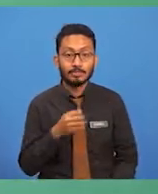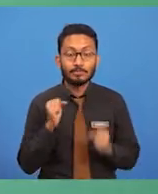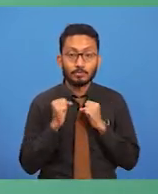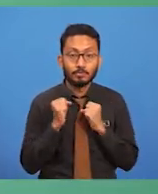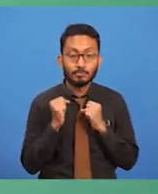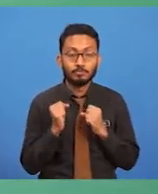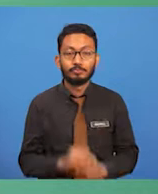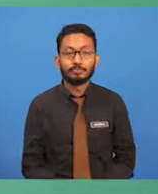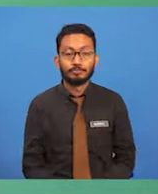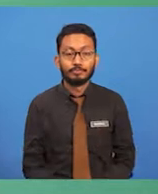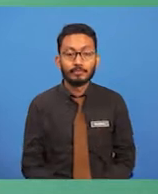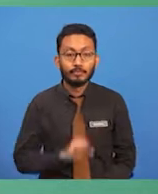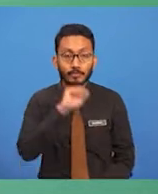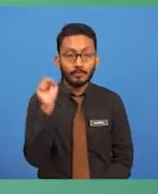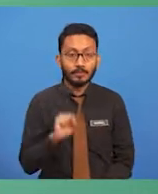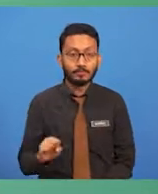sejuk?